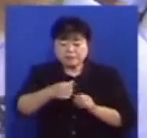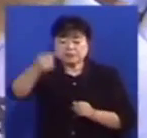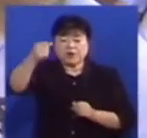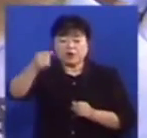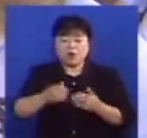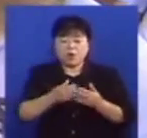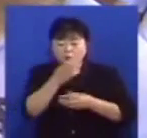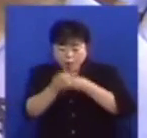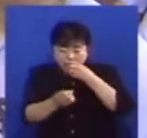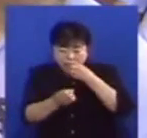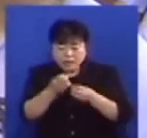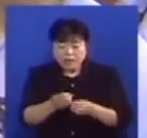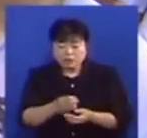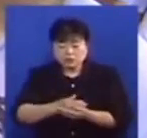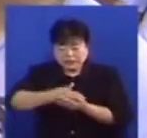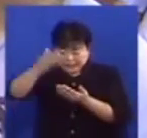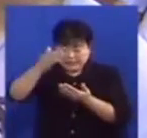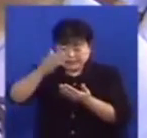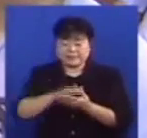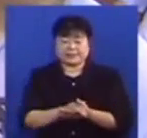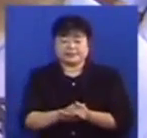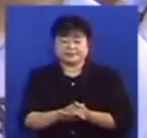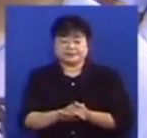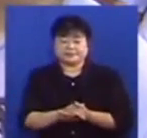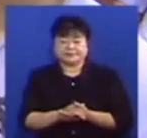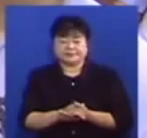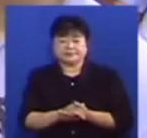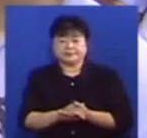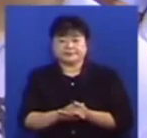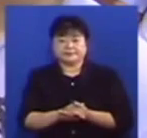집어내고 회개하고 쫓아내버리게